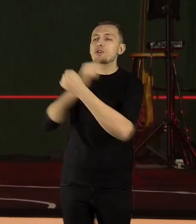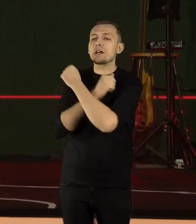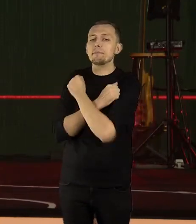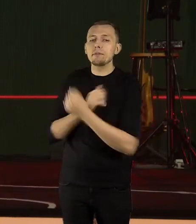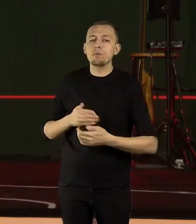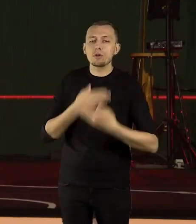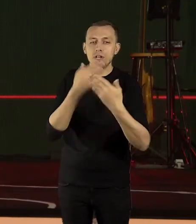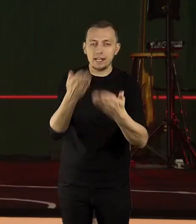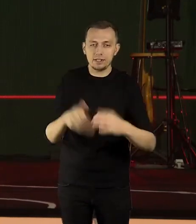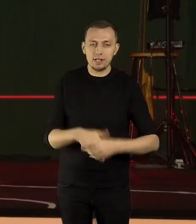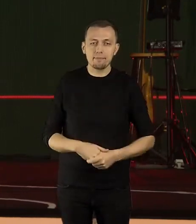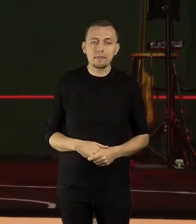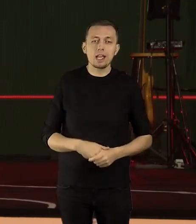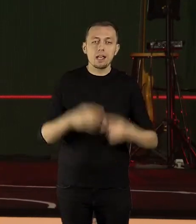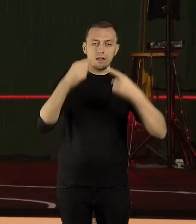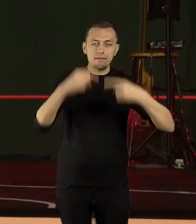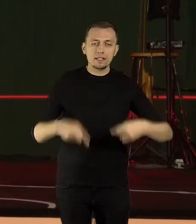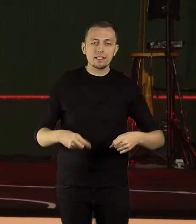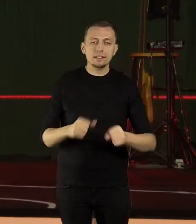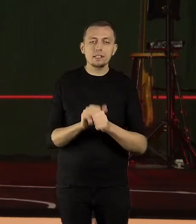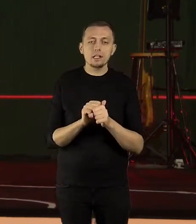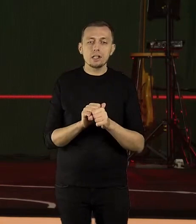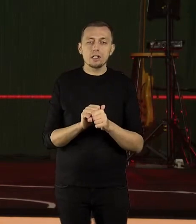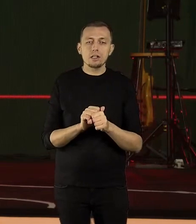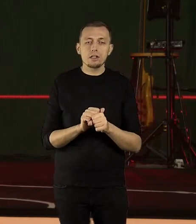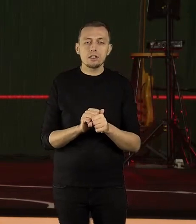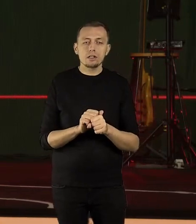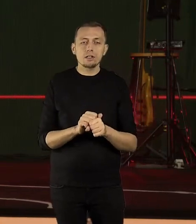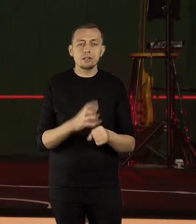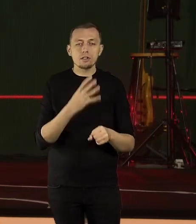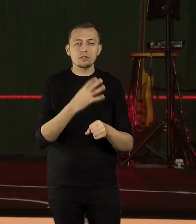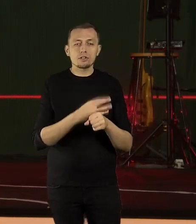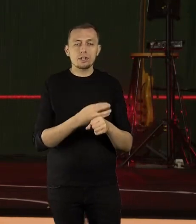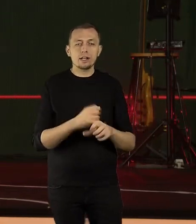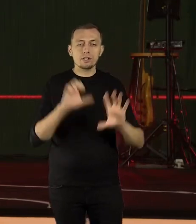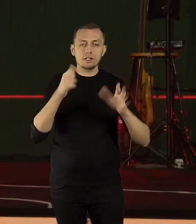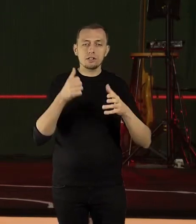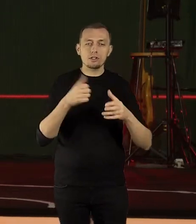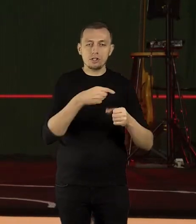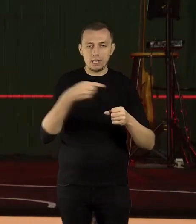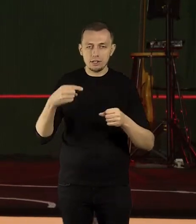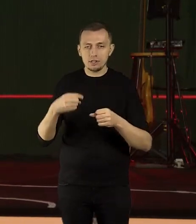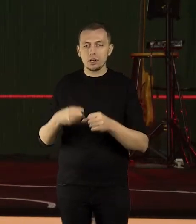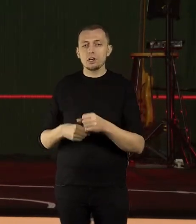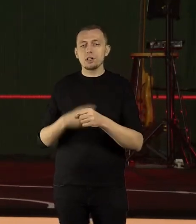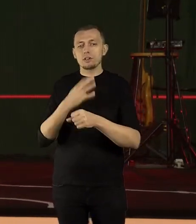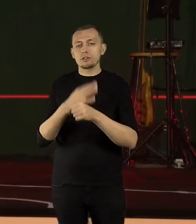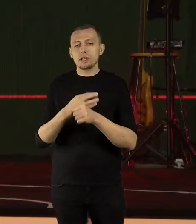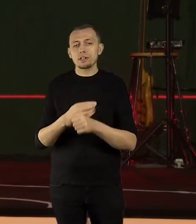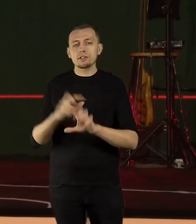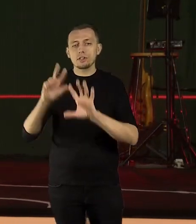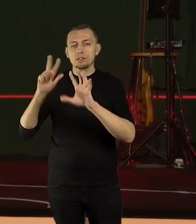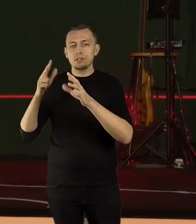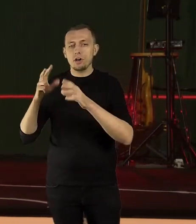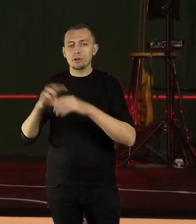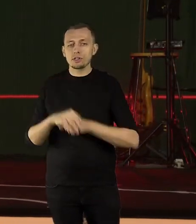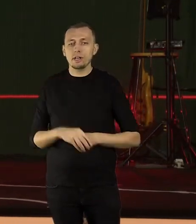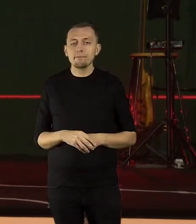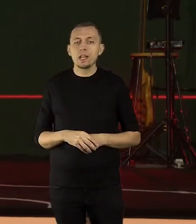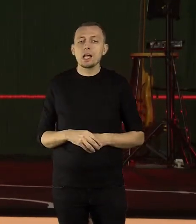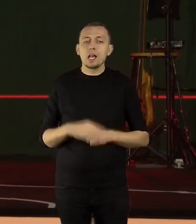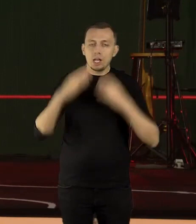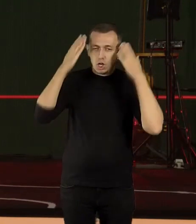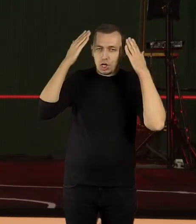ponieważ wybrał ją do noszenia Mesjasza pomimo jej niskiej pozycji społecznej.